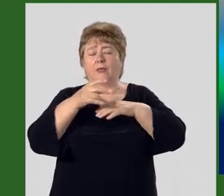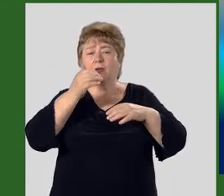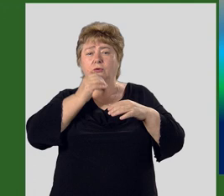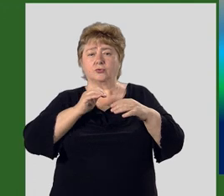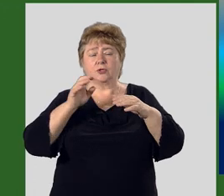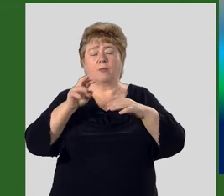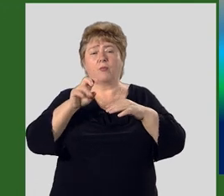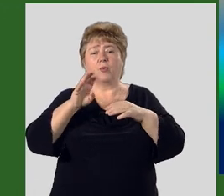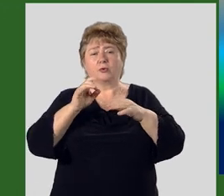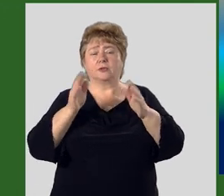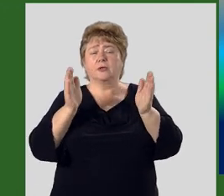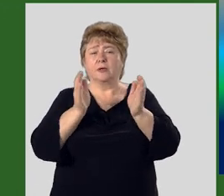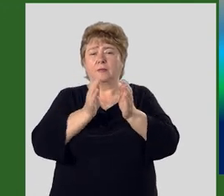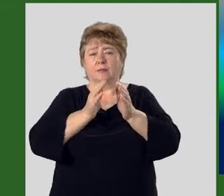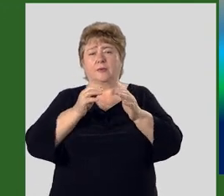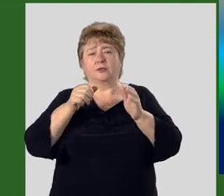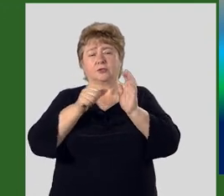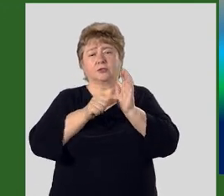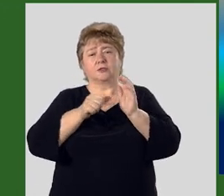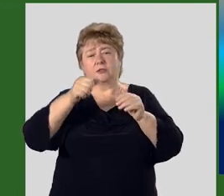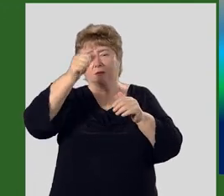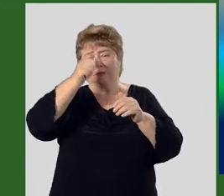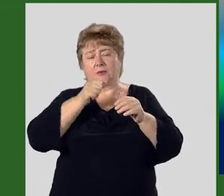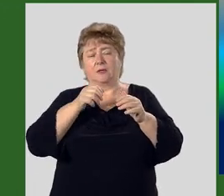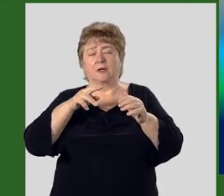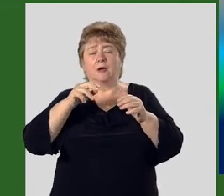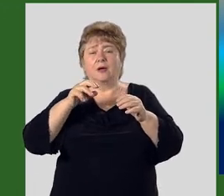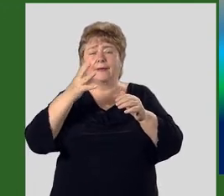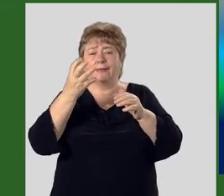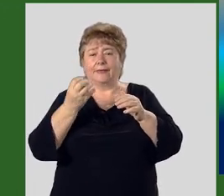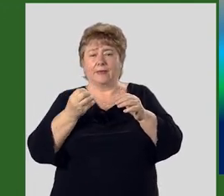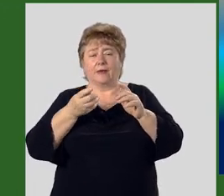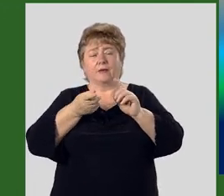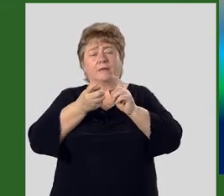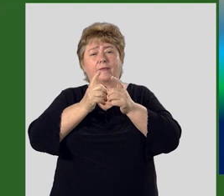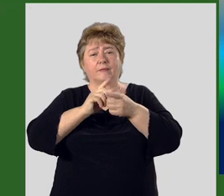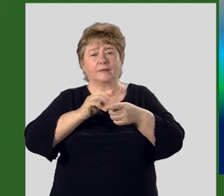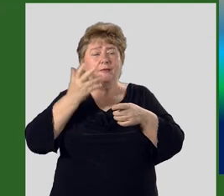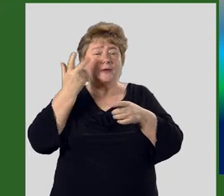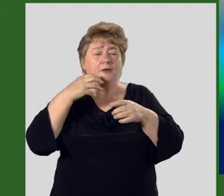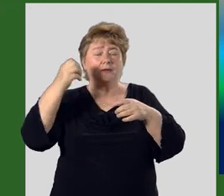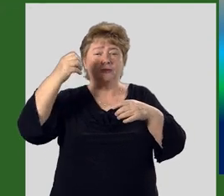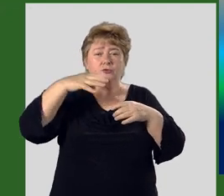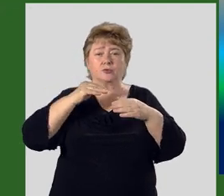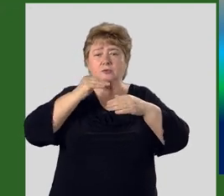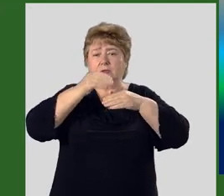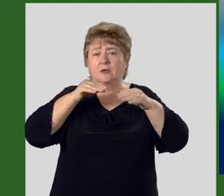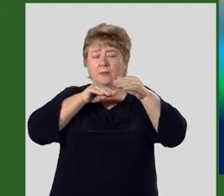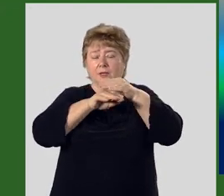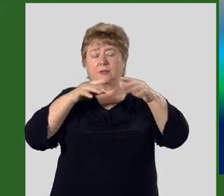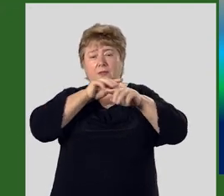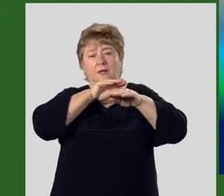Южном полюсе – чуть менее 6 месяцев. Полярный день – период, когда Солнце не заходит за